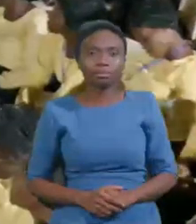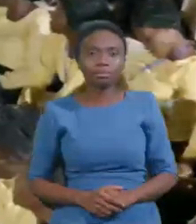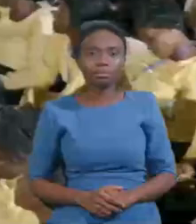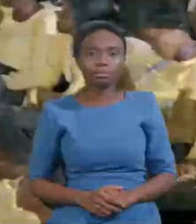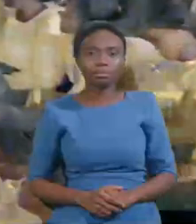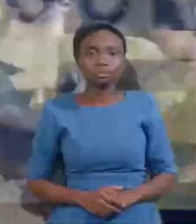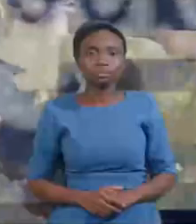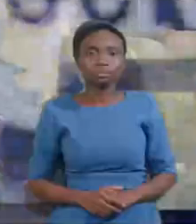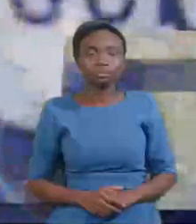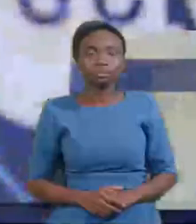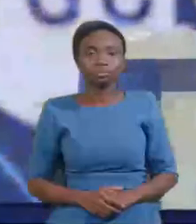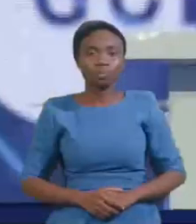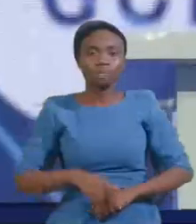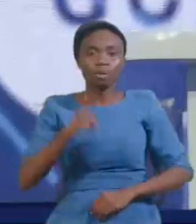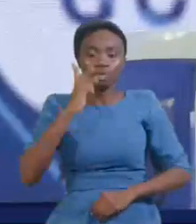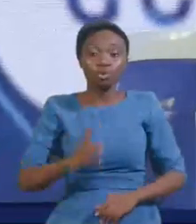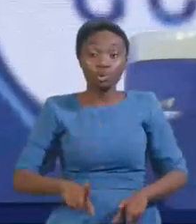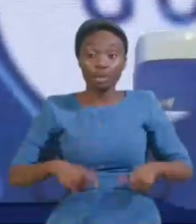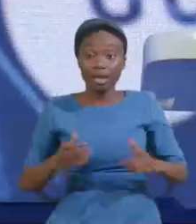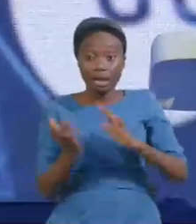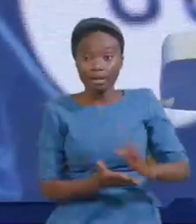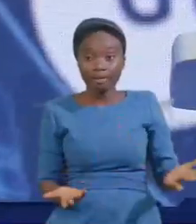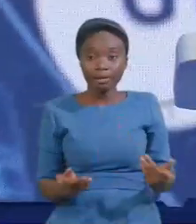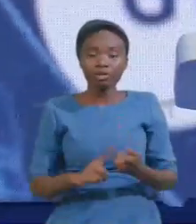marcheras sur ces maladies, tu vas les fouler aux pieds.